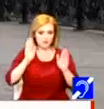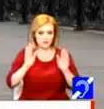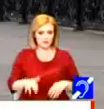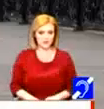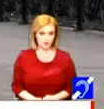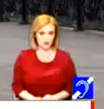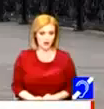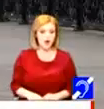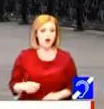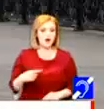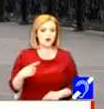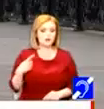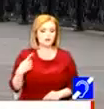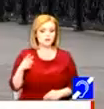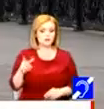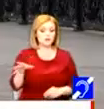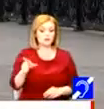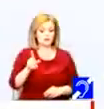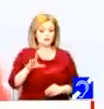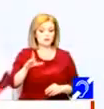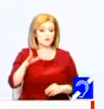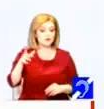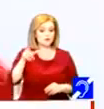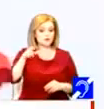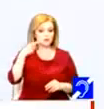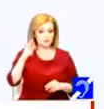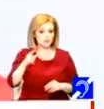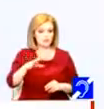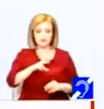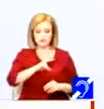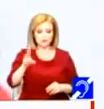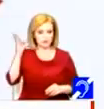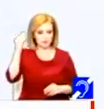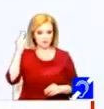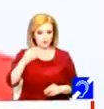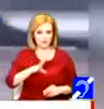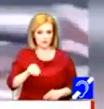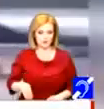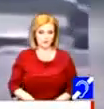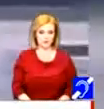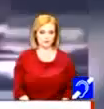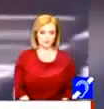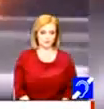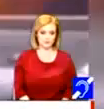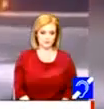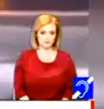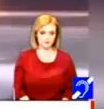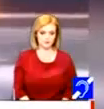de la Chișinău spune că printre victimele accidentului aviatic din Rusia nu s-ar afla cetățenii ai Republicii Moldova.